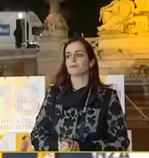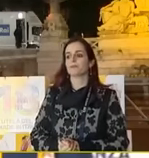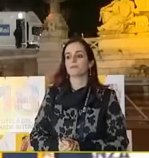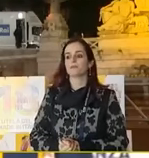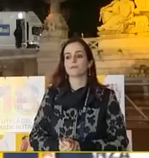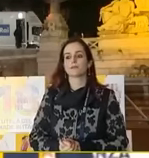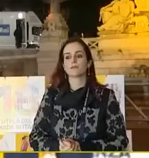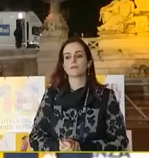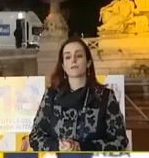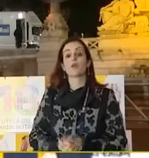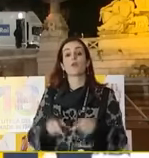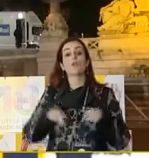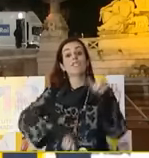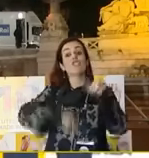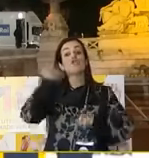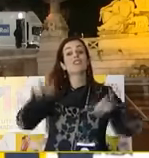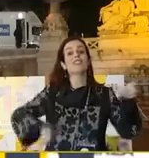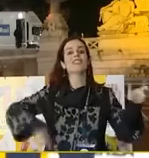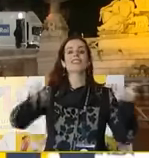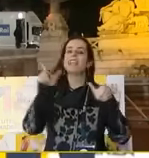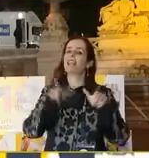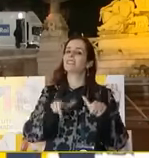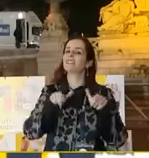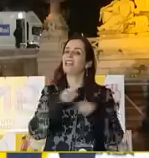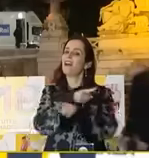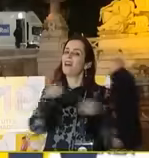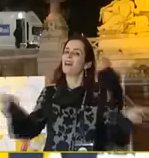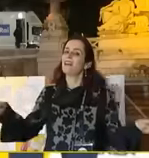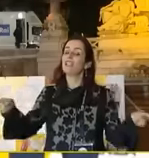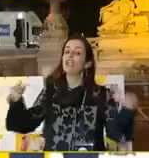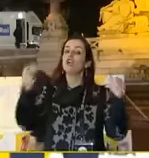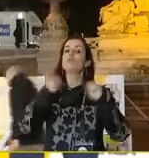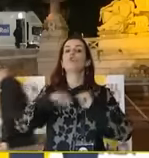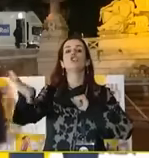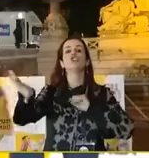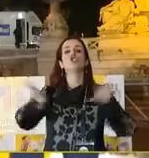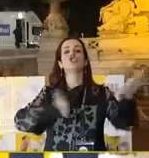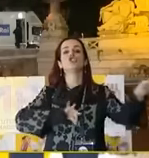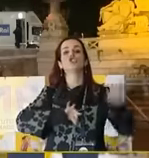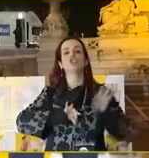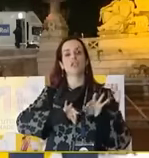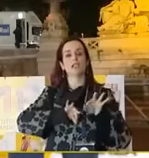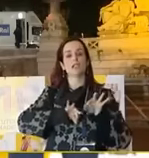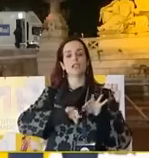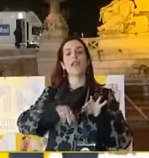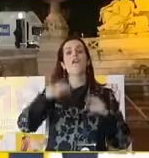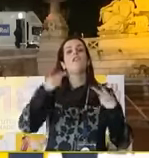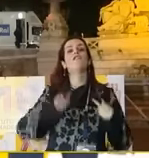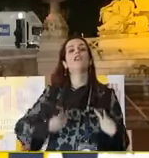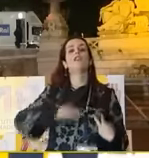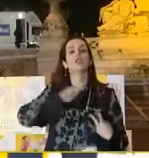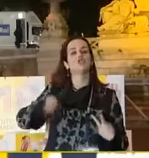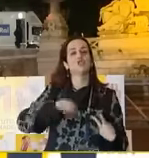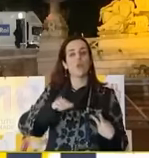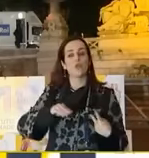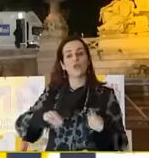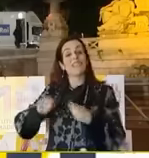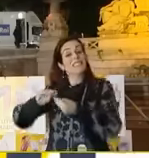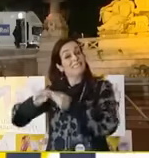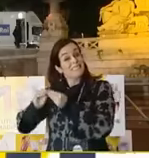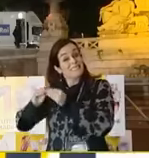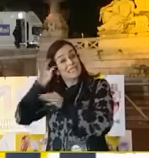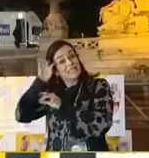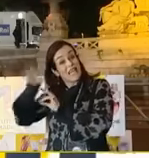Quindi i cittadini laziali potranno scegliere se continuare a vivere in questo sistema che li ha privati dei loro